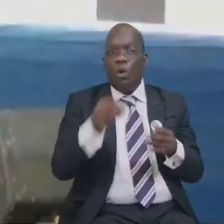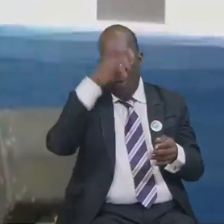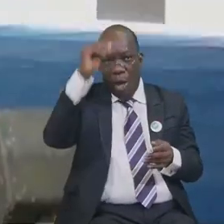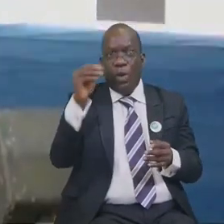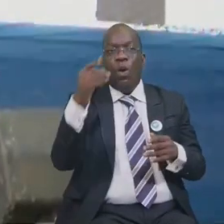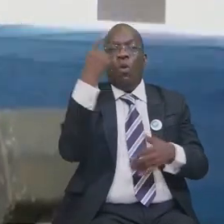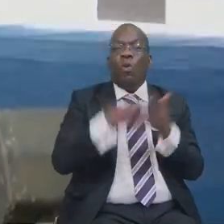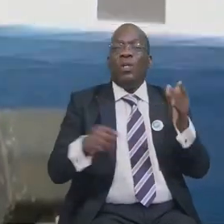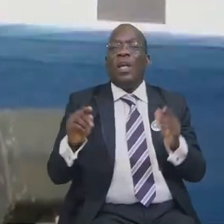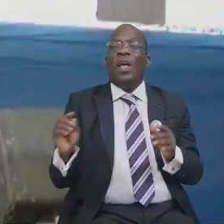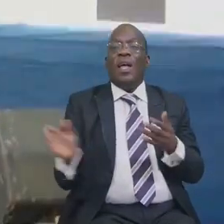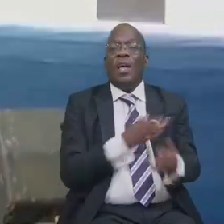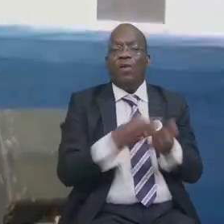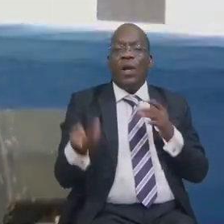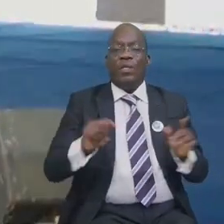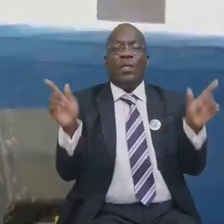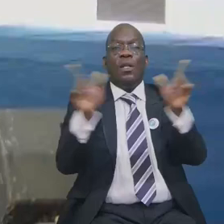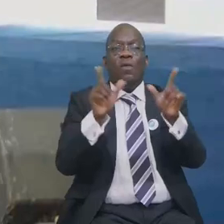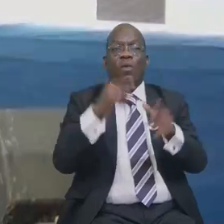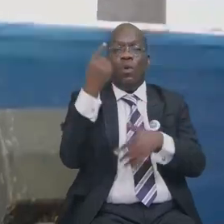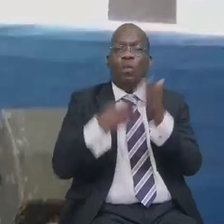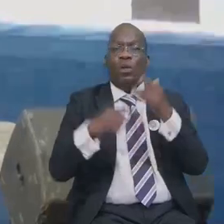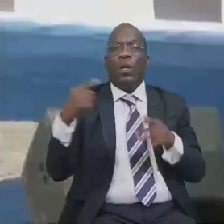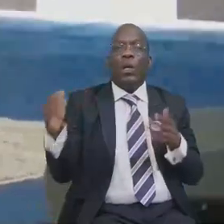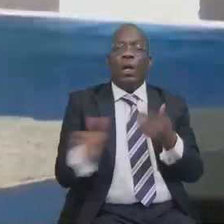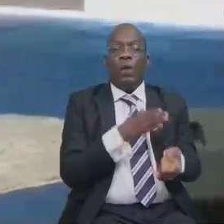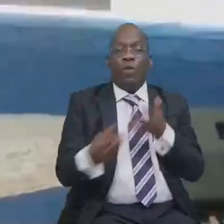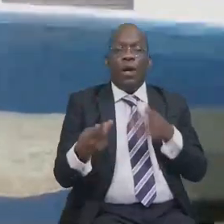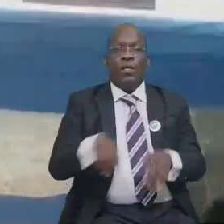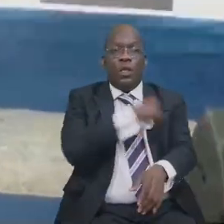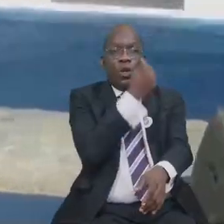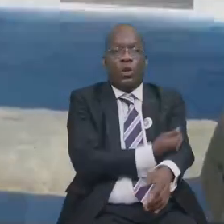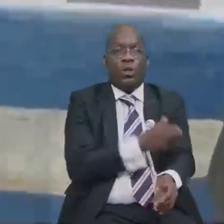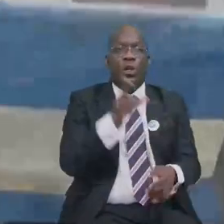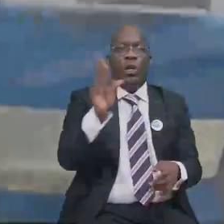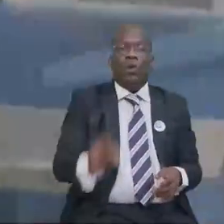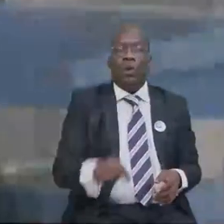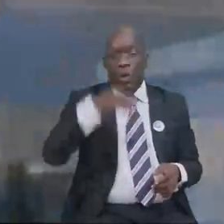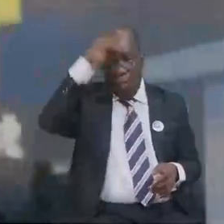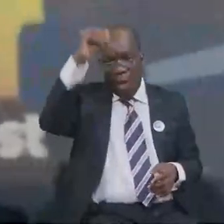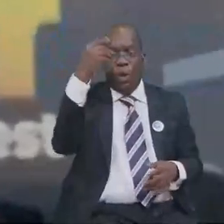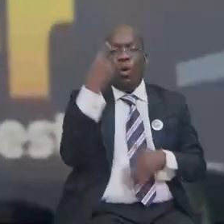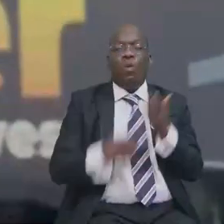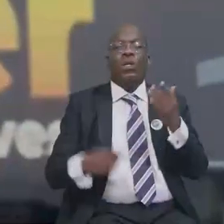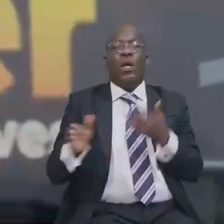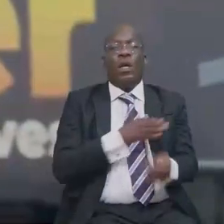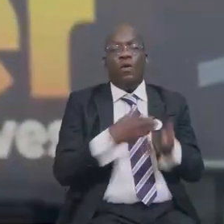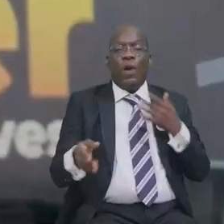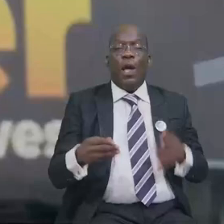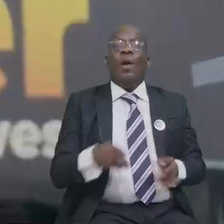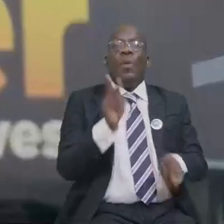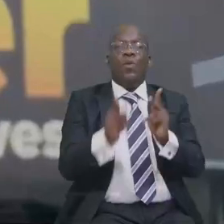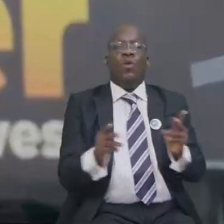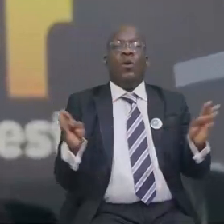personne, quelle que soit son autorité, que personne, quelle que soit la foule qu'il rassemble autour de lui,